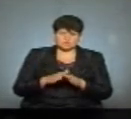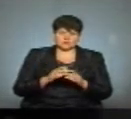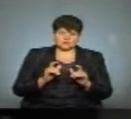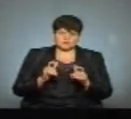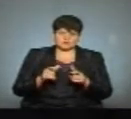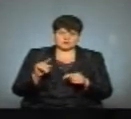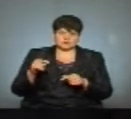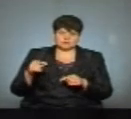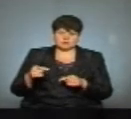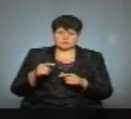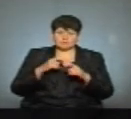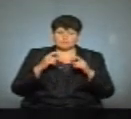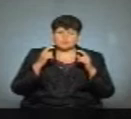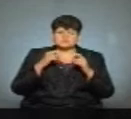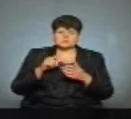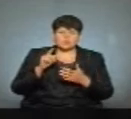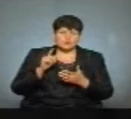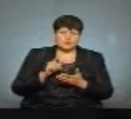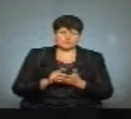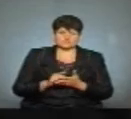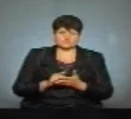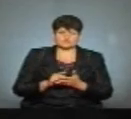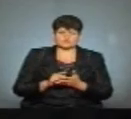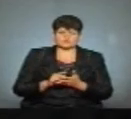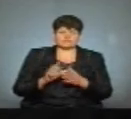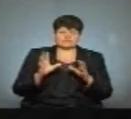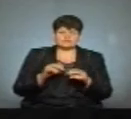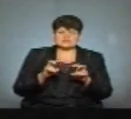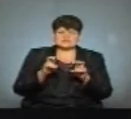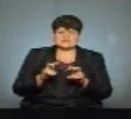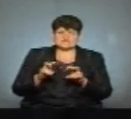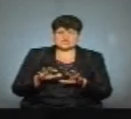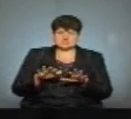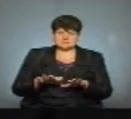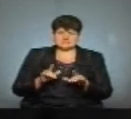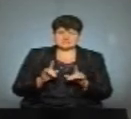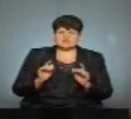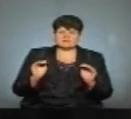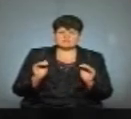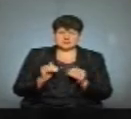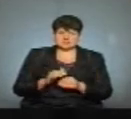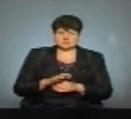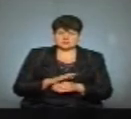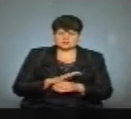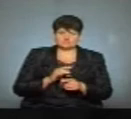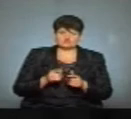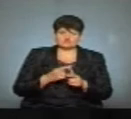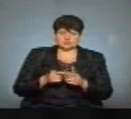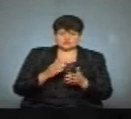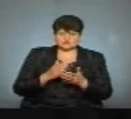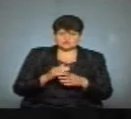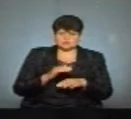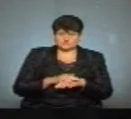карантинних вимог. Маски обов'язково, тільки всі сидячі місця, навіть менше було, ніж є сидячих